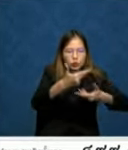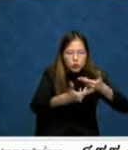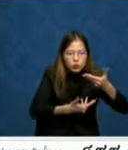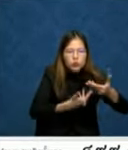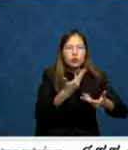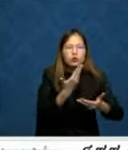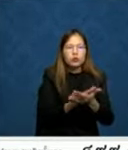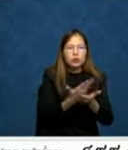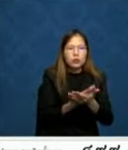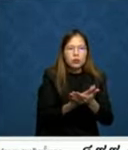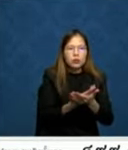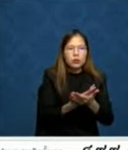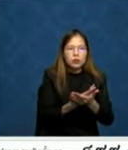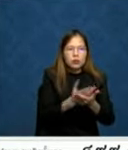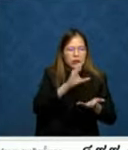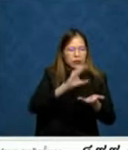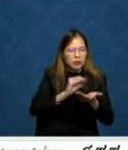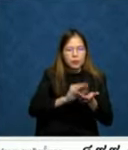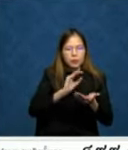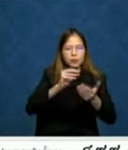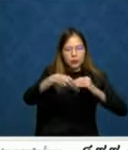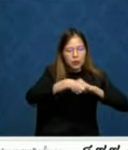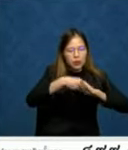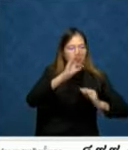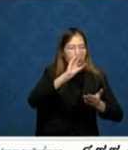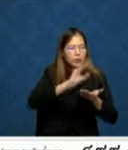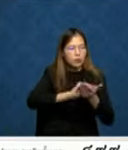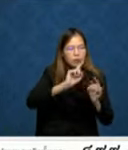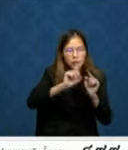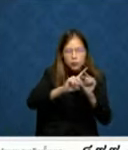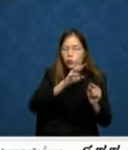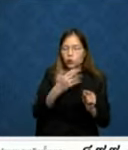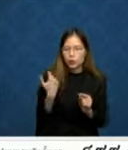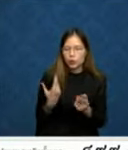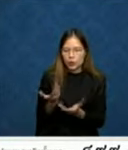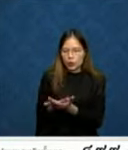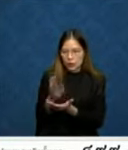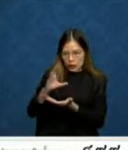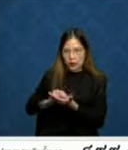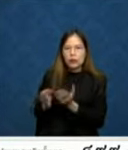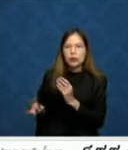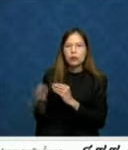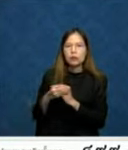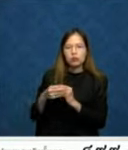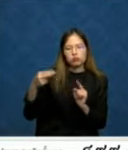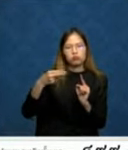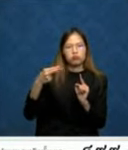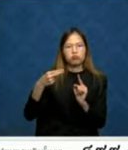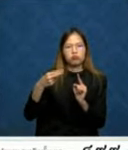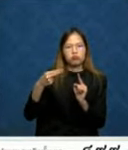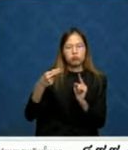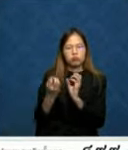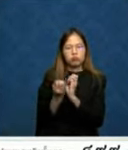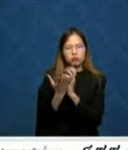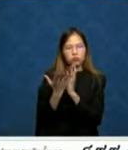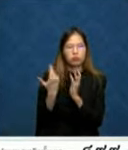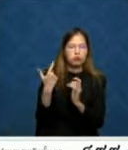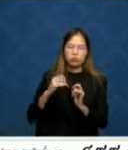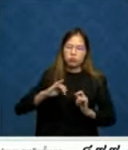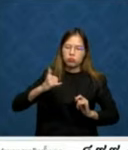รและค่ารีเบทรายปีอยู่แล้วถ้าอยู่ๆถูกเรียกเก็บเงินเหล่านี้เพิ่มขึ้นระหว่างโครงการ Digital Wallet หรือมีการยื